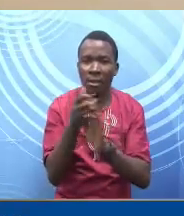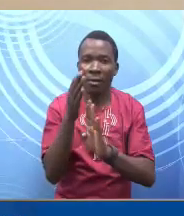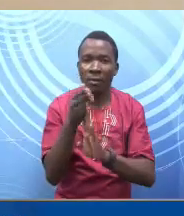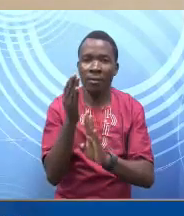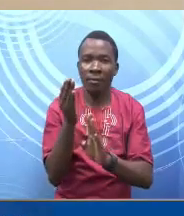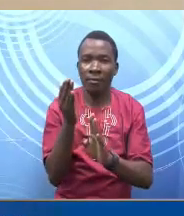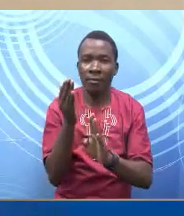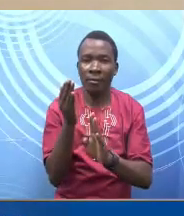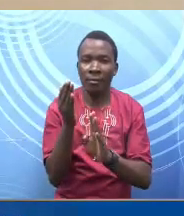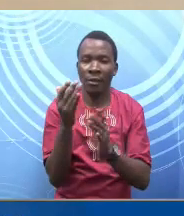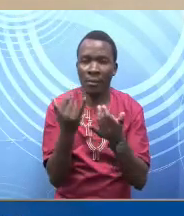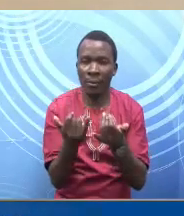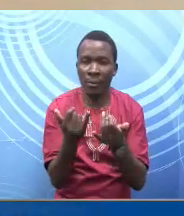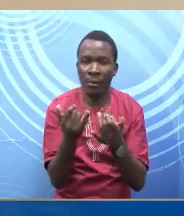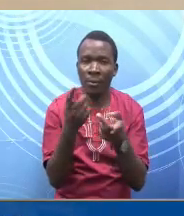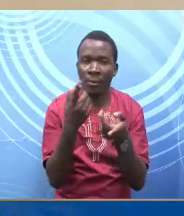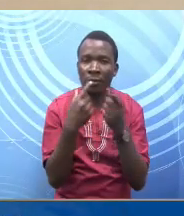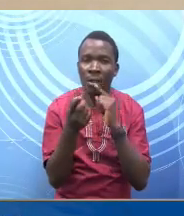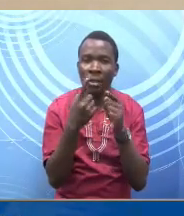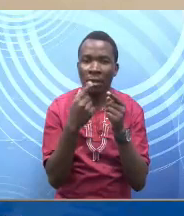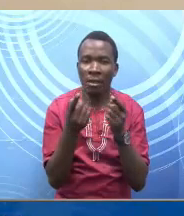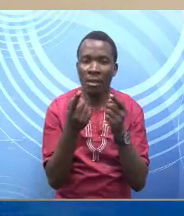kanya ubu rero tuvugana